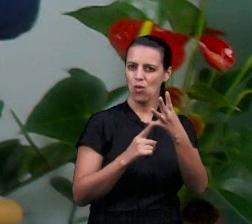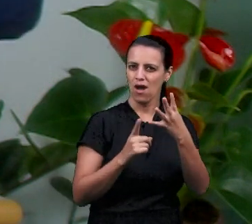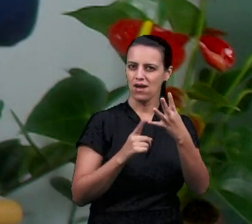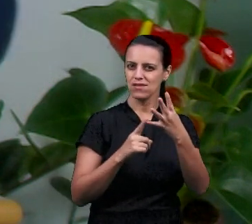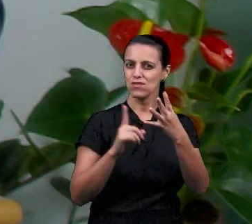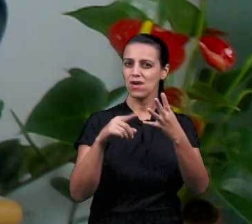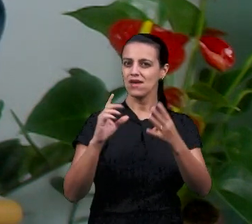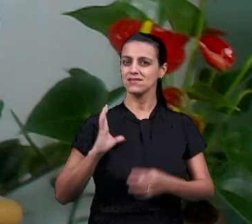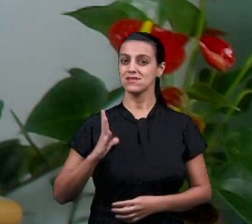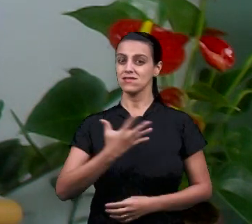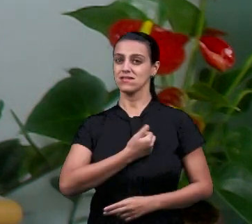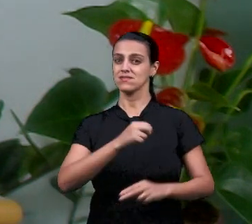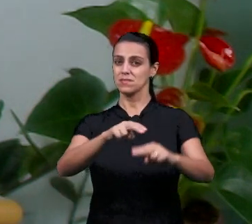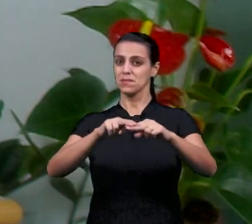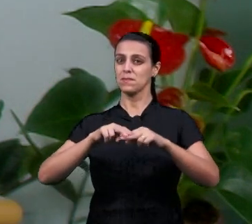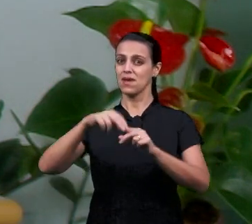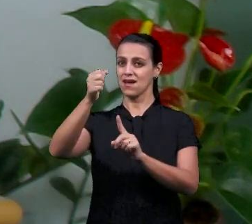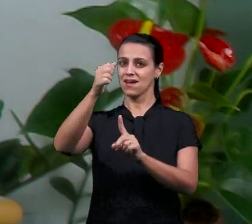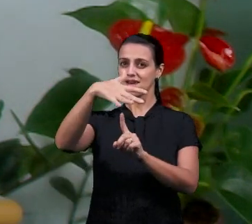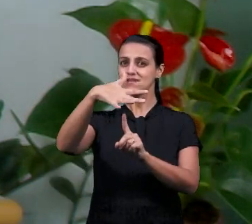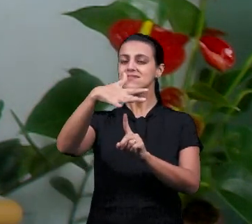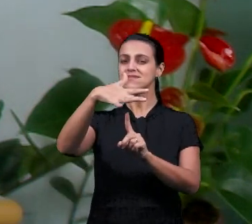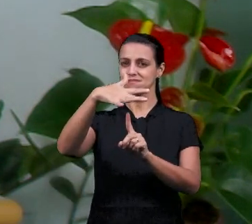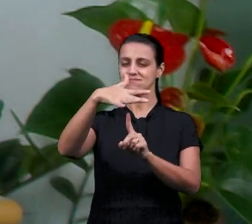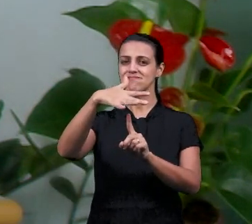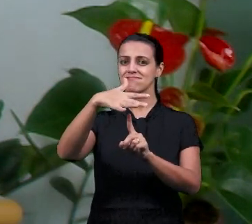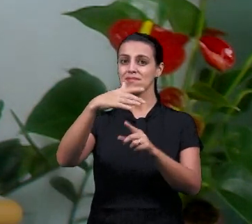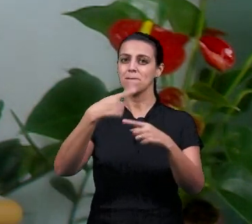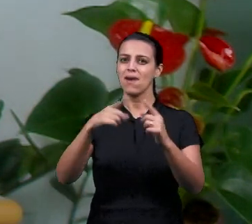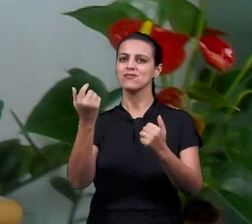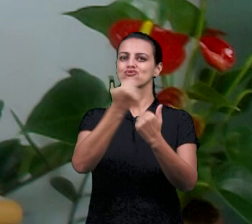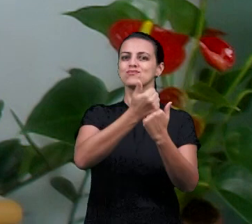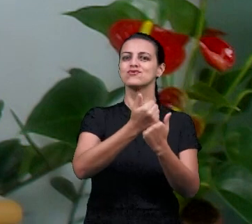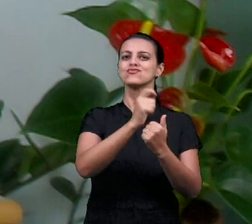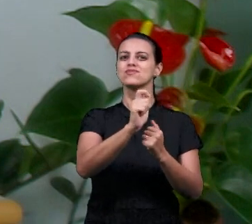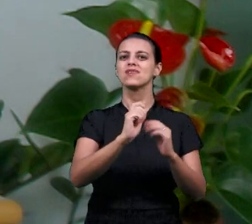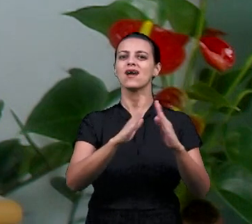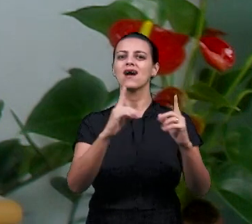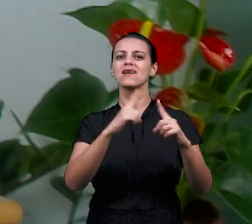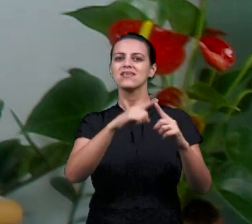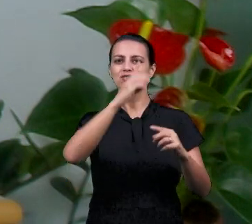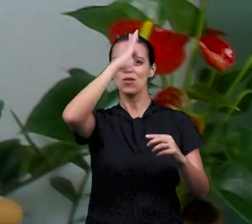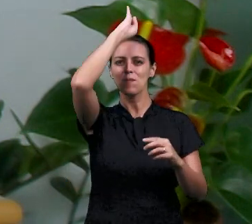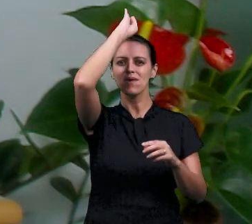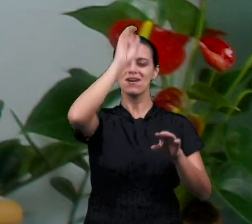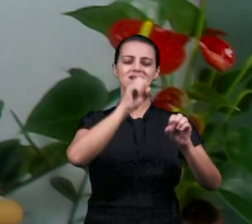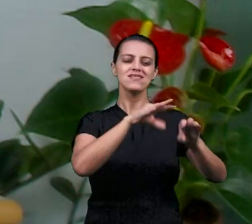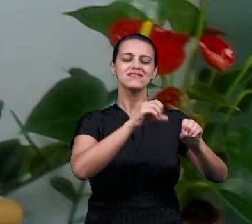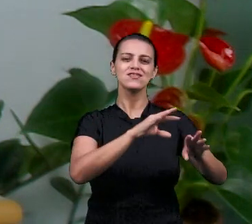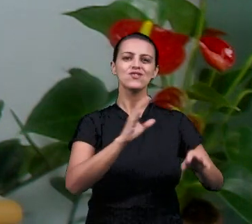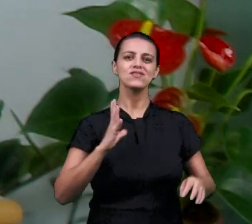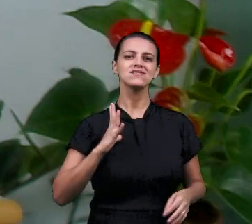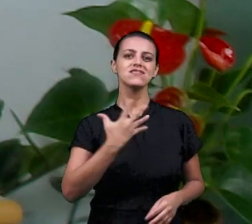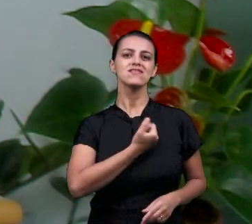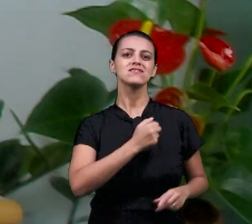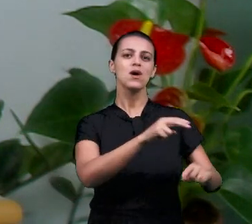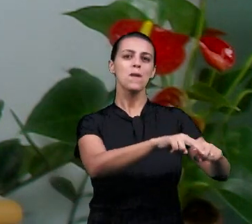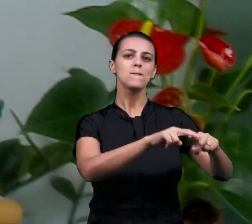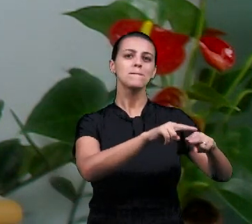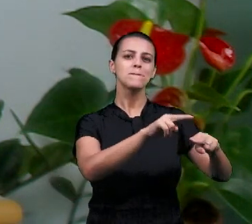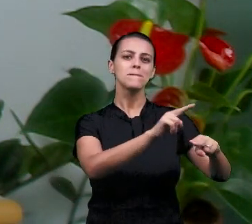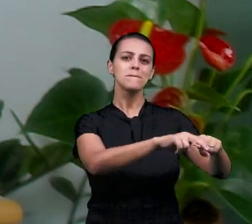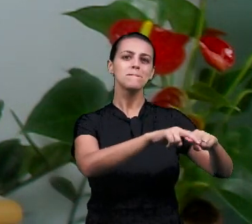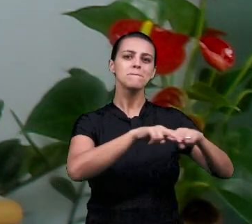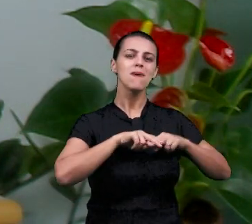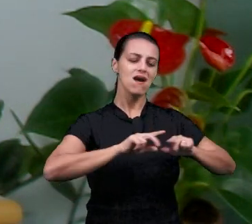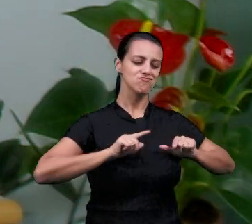été remplacé dans le processus de salut par l'Église romaine qui enseignait le salut par les œuvres. Donc, voyez bien, à